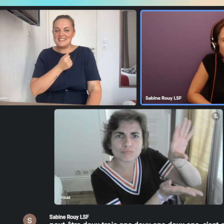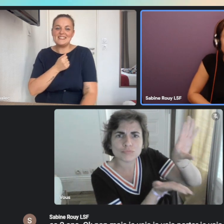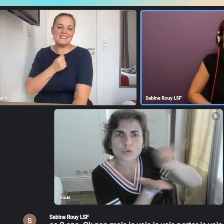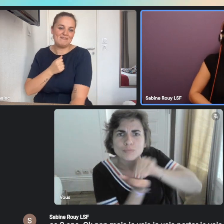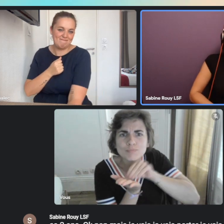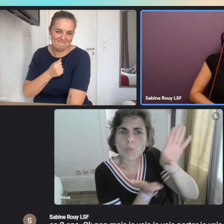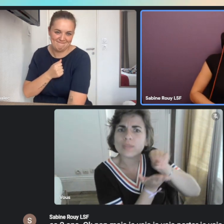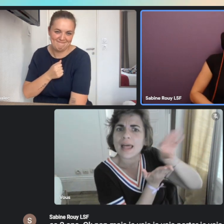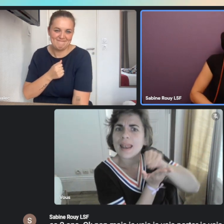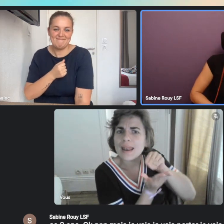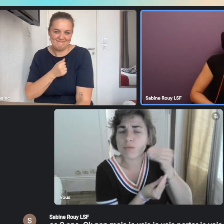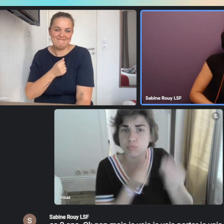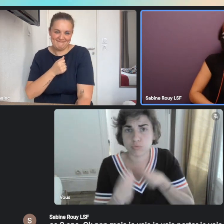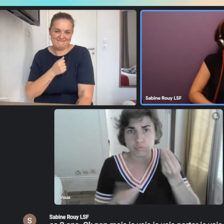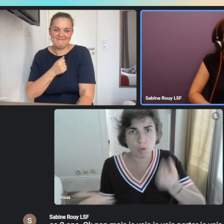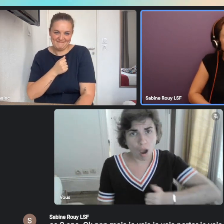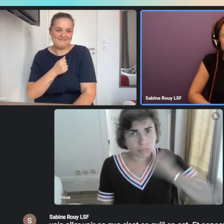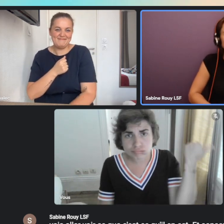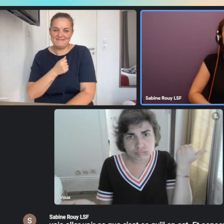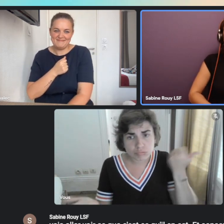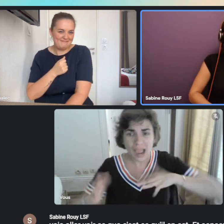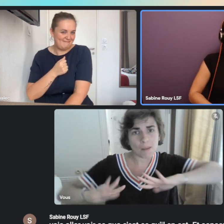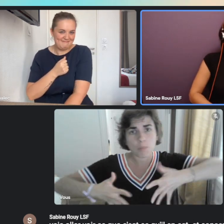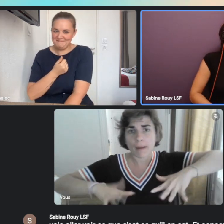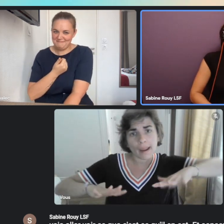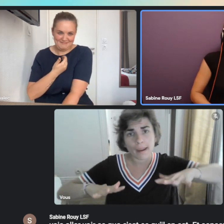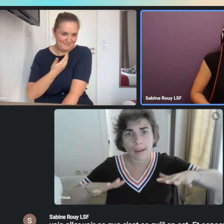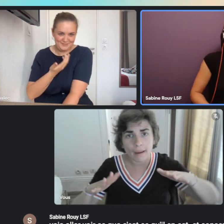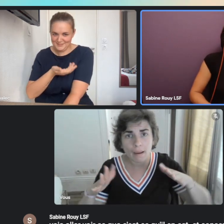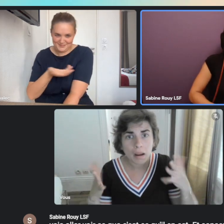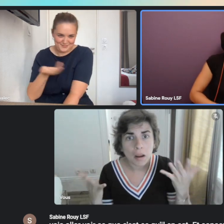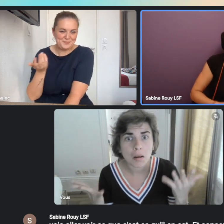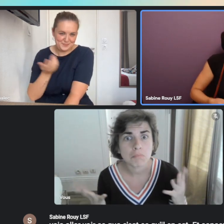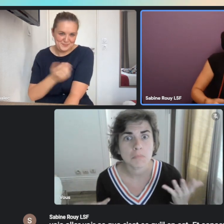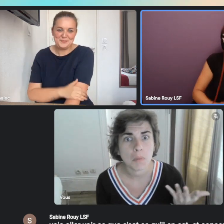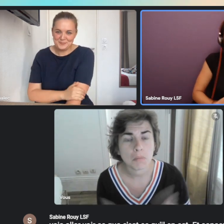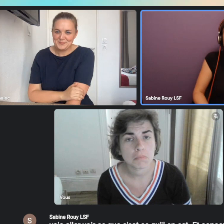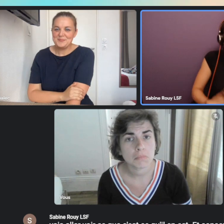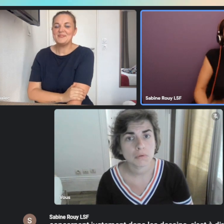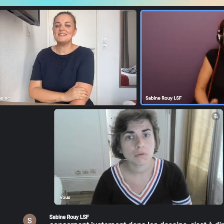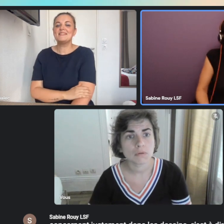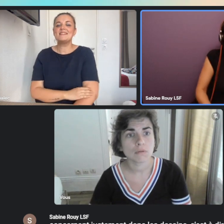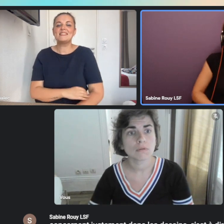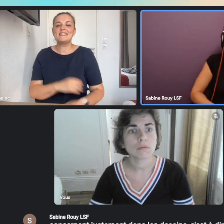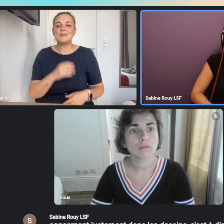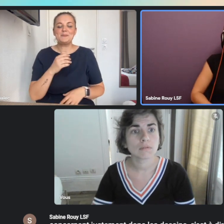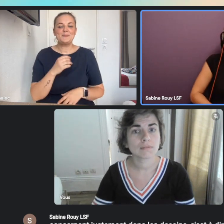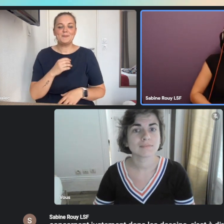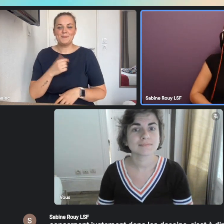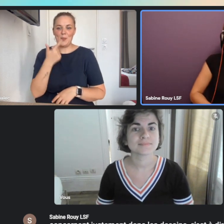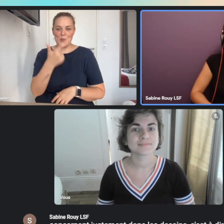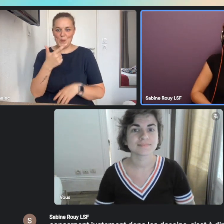de dessin? Comment est-ce qu'on faisait? Des modèles peut-être? Ou alors, tu as fait ça par toi-même avec de l'à peu près,